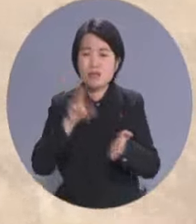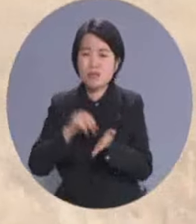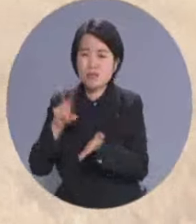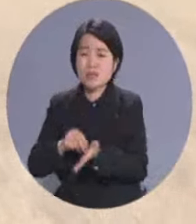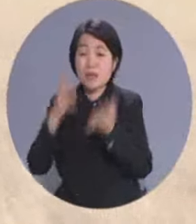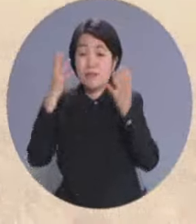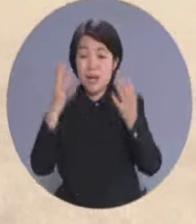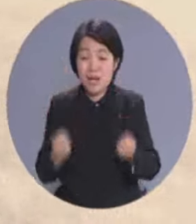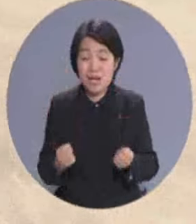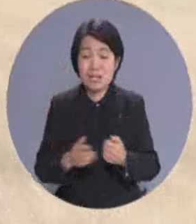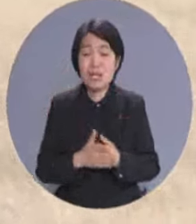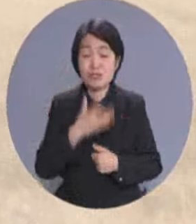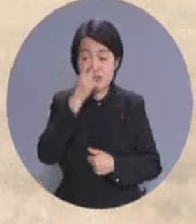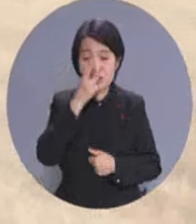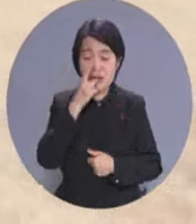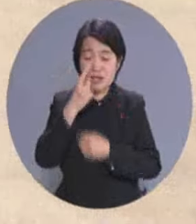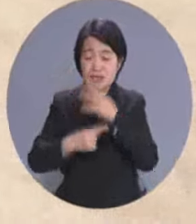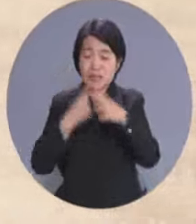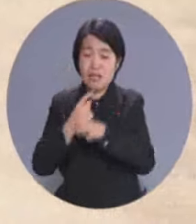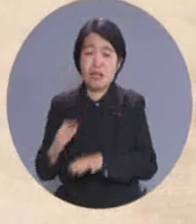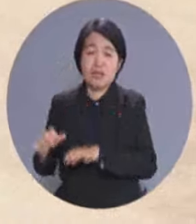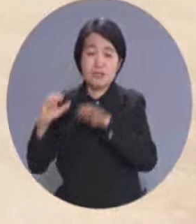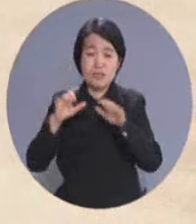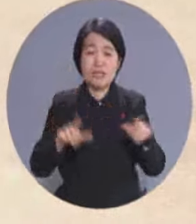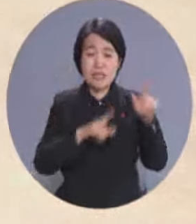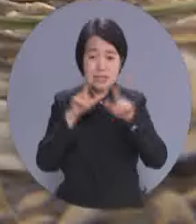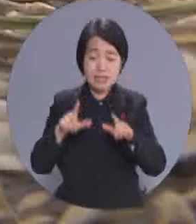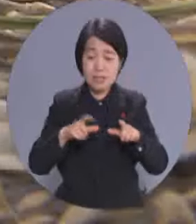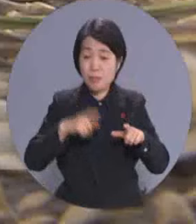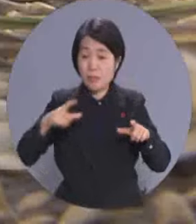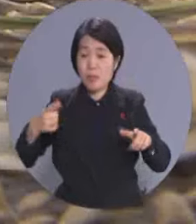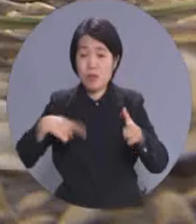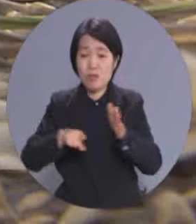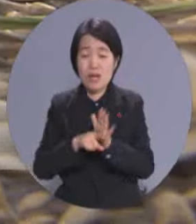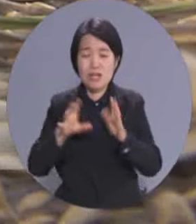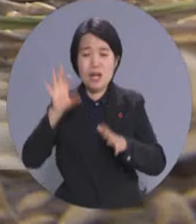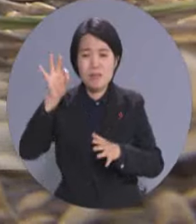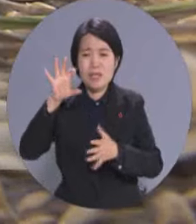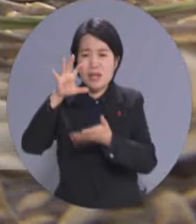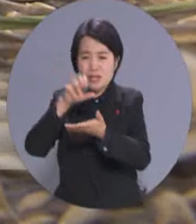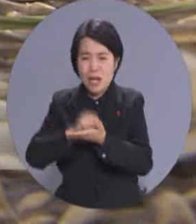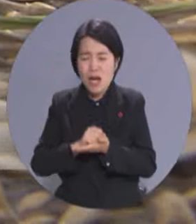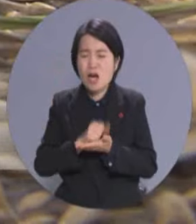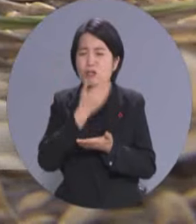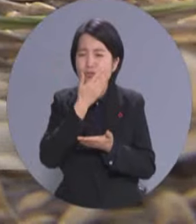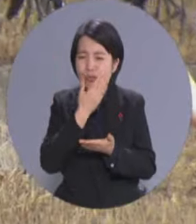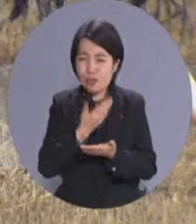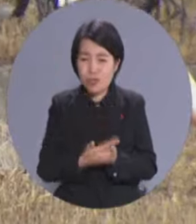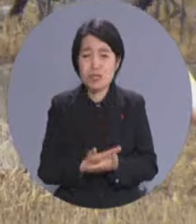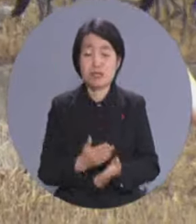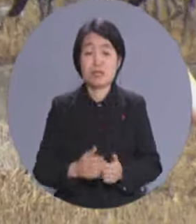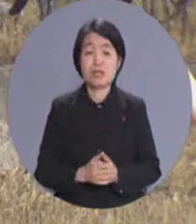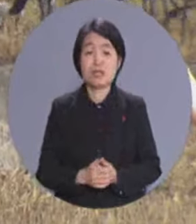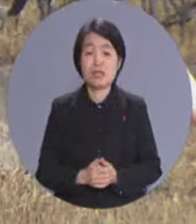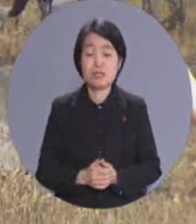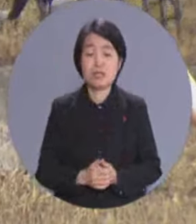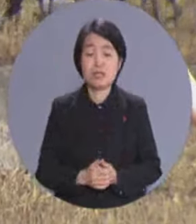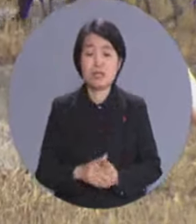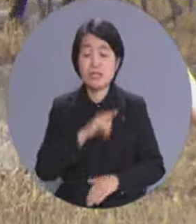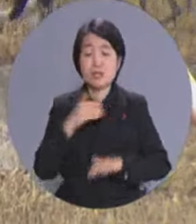않습니다. 순천만 철새들의 서식지 확장을 위해서는 국비 예산 확보가 선결과제입니다.